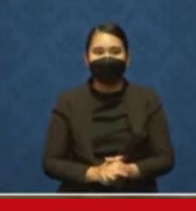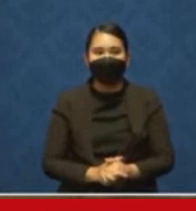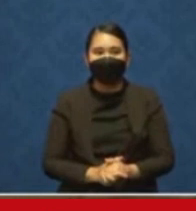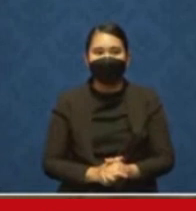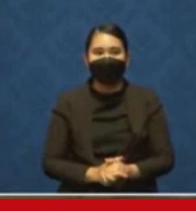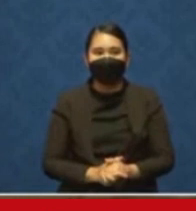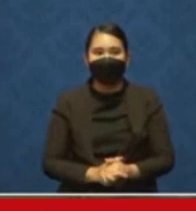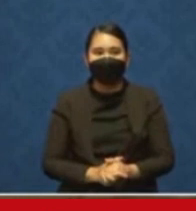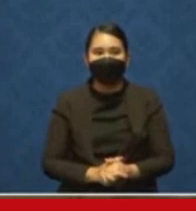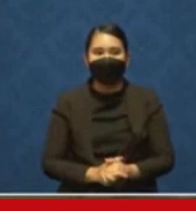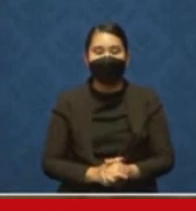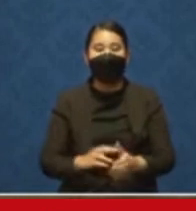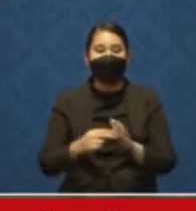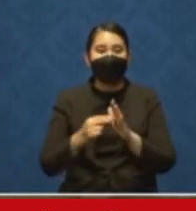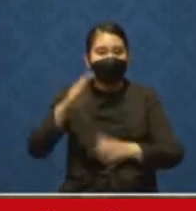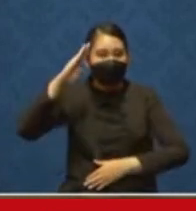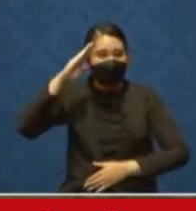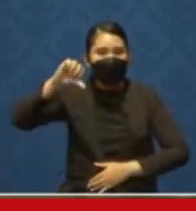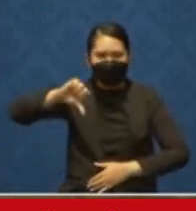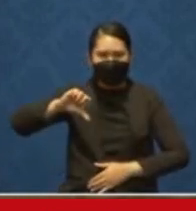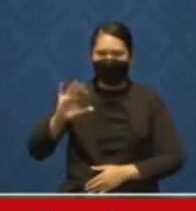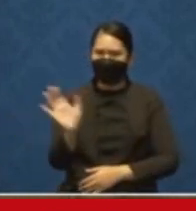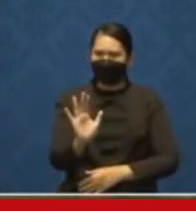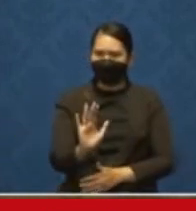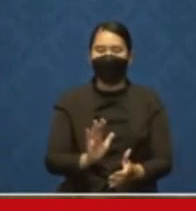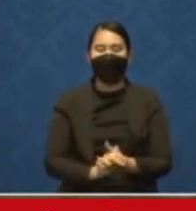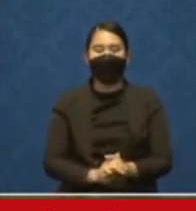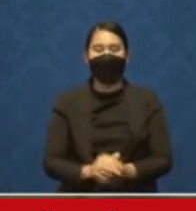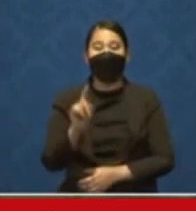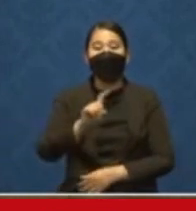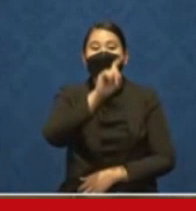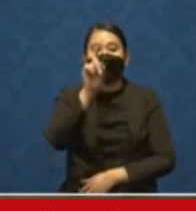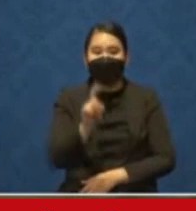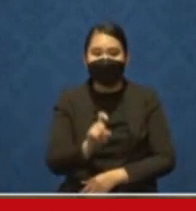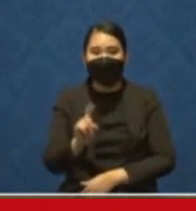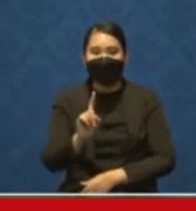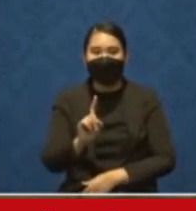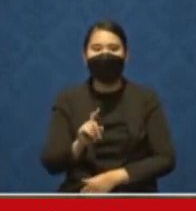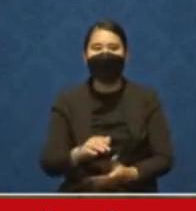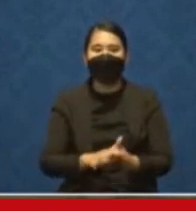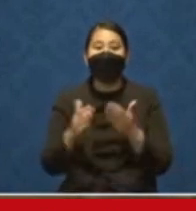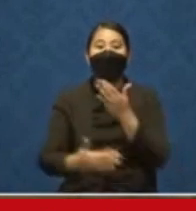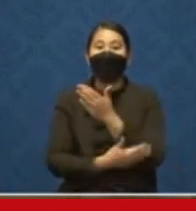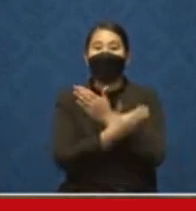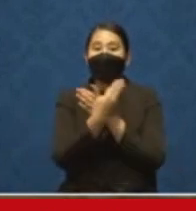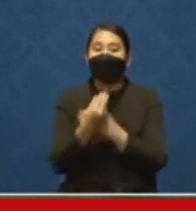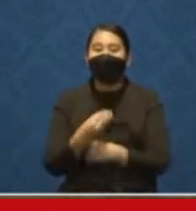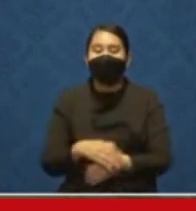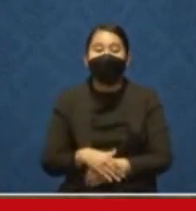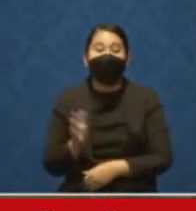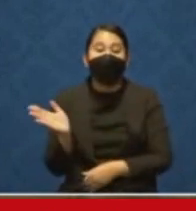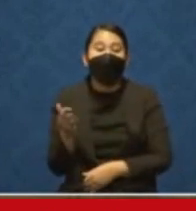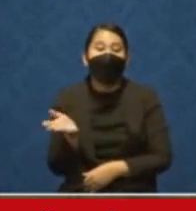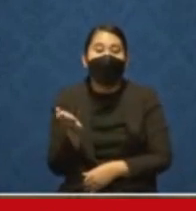เมืองo oอย่างนี้เราอยู่ยังไงอันนี้ก็เป็นไปไม่ได้ว่ากองทัพบรรเจิดของเราจะ